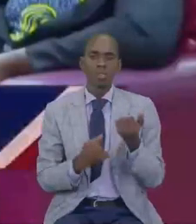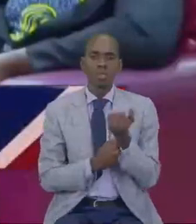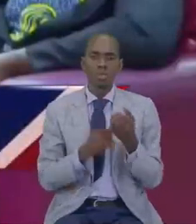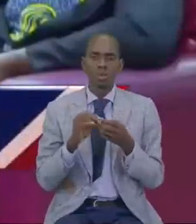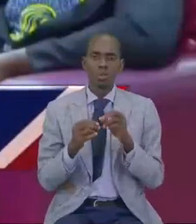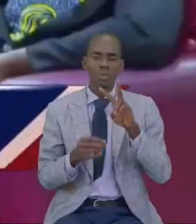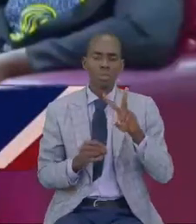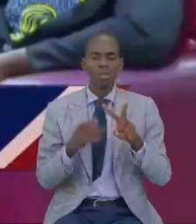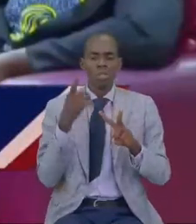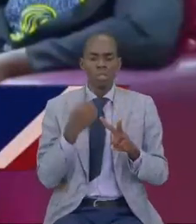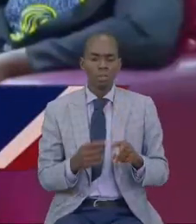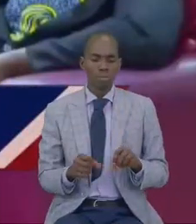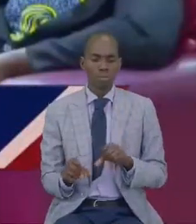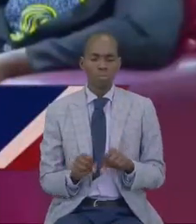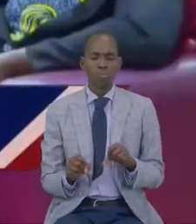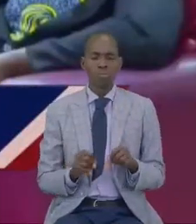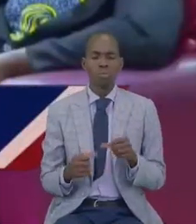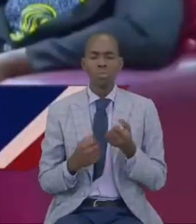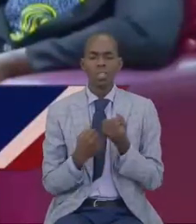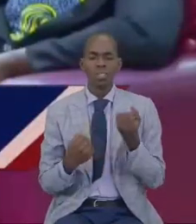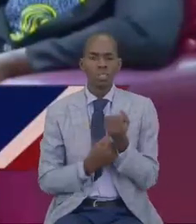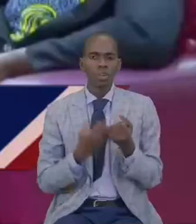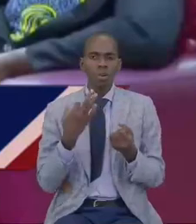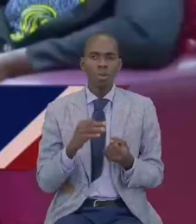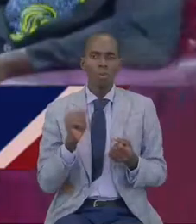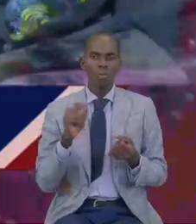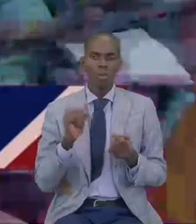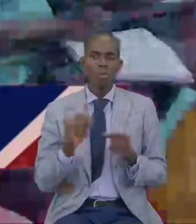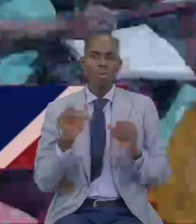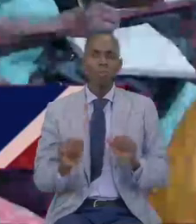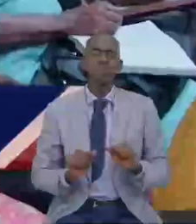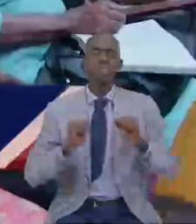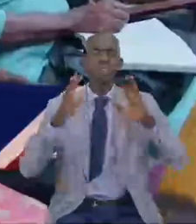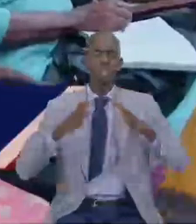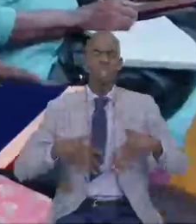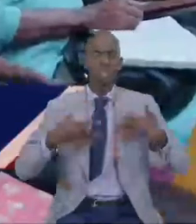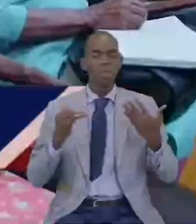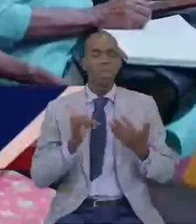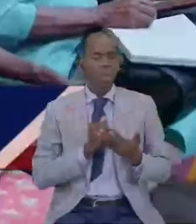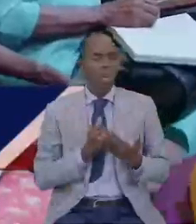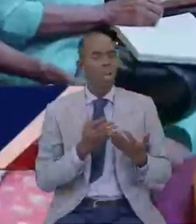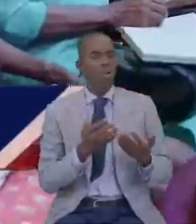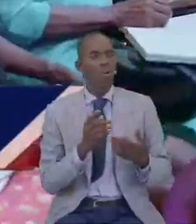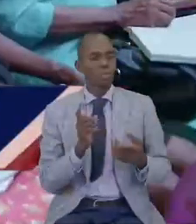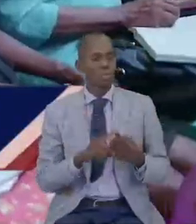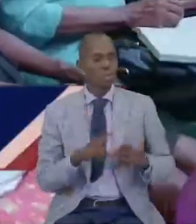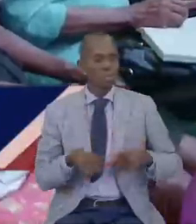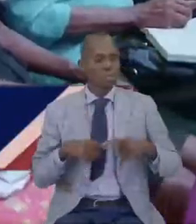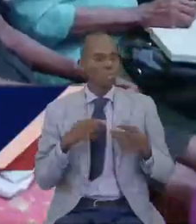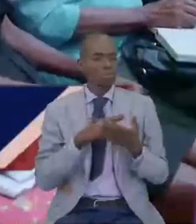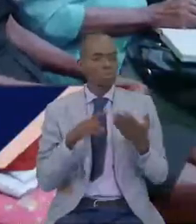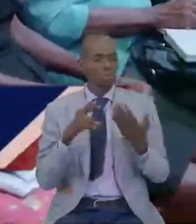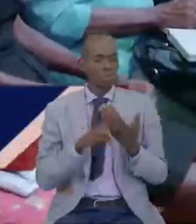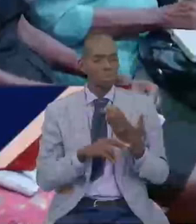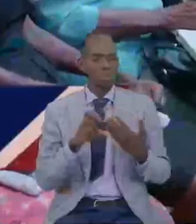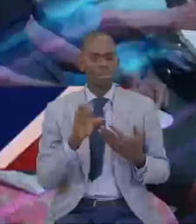chancelant d'une vie non engagée. Je voulais mettre la vie de justice. Ah, c'est ce qu'ils disent. Hein. Voilà,